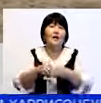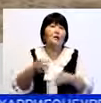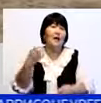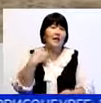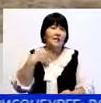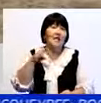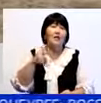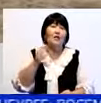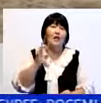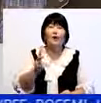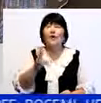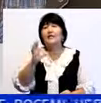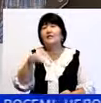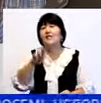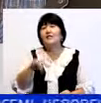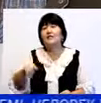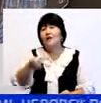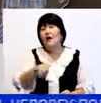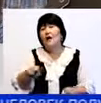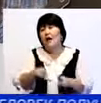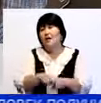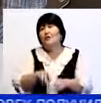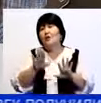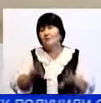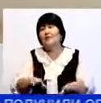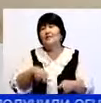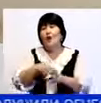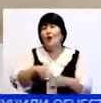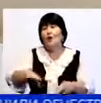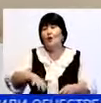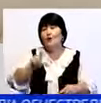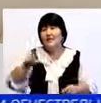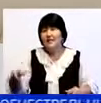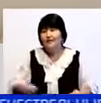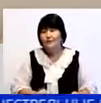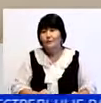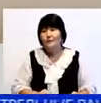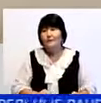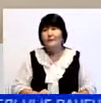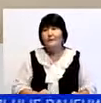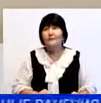Кызылорды, Жанакурганского и Сырдарьинского районов, а также местных кокпаристов.